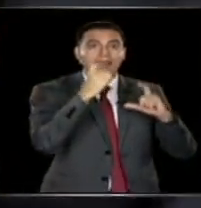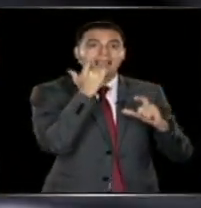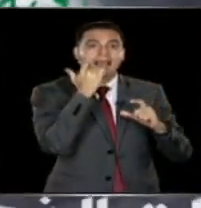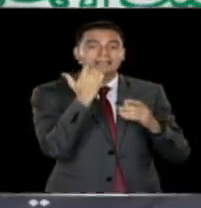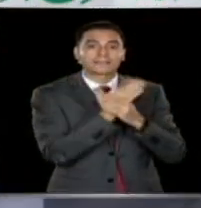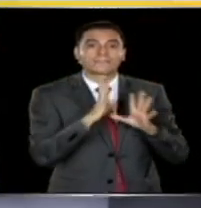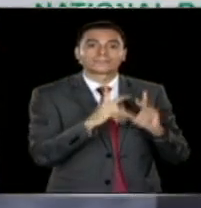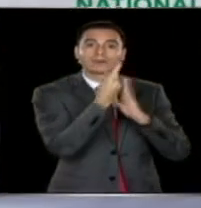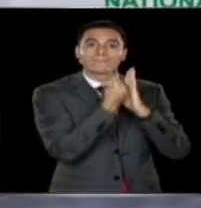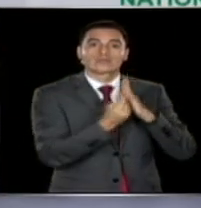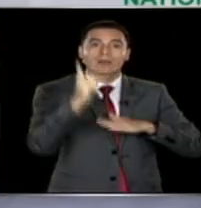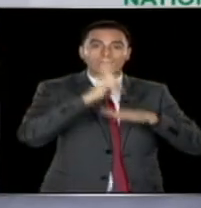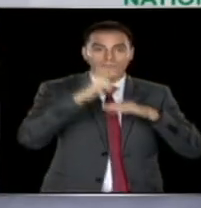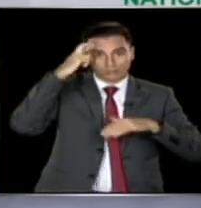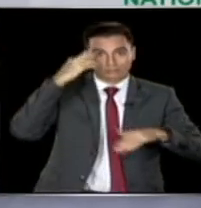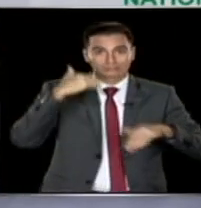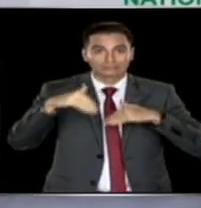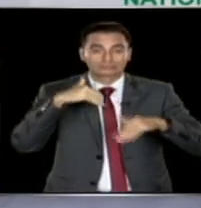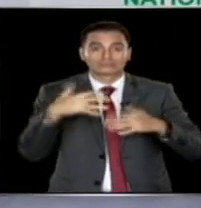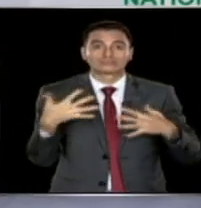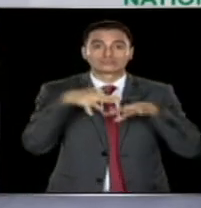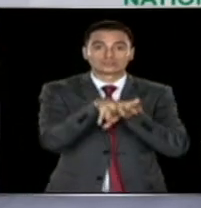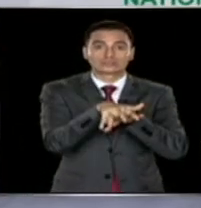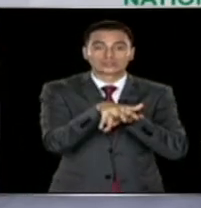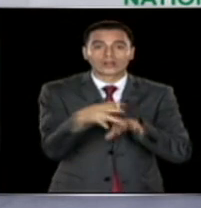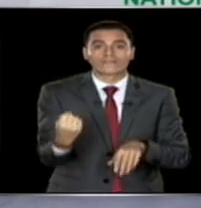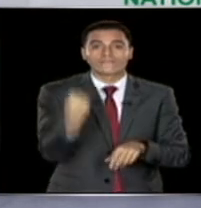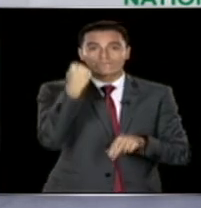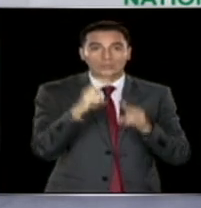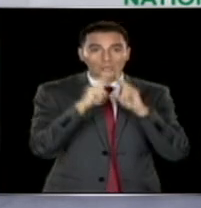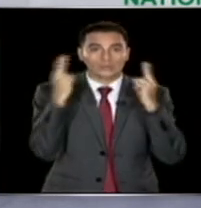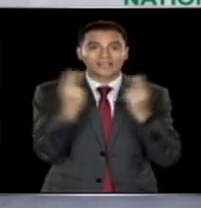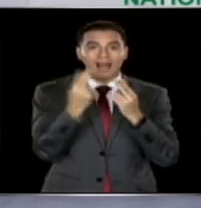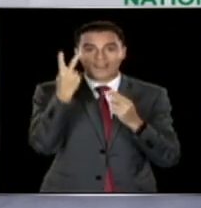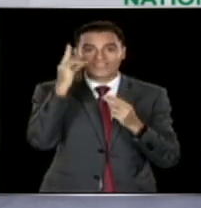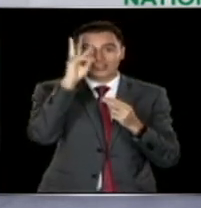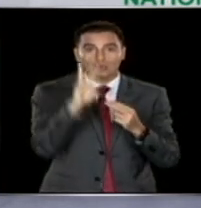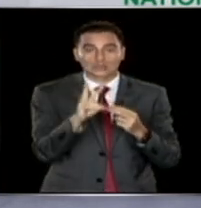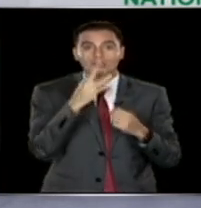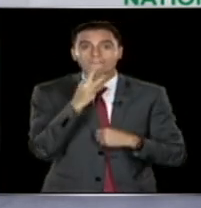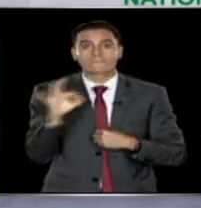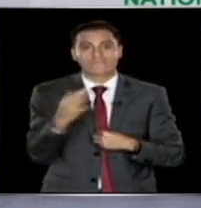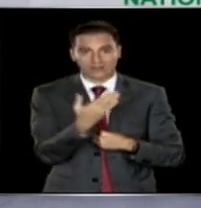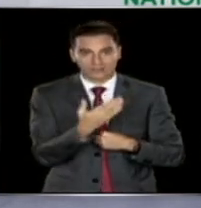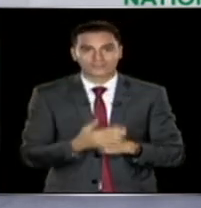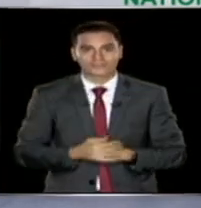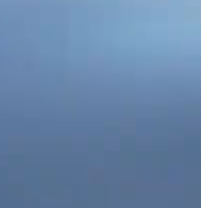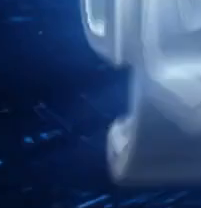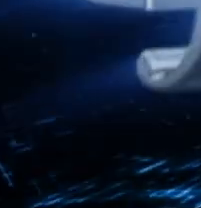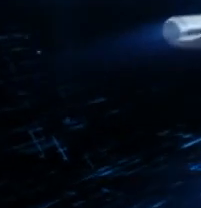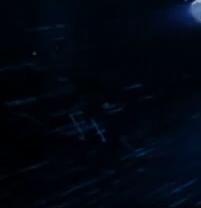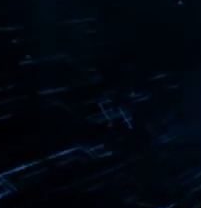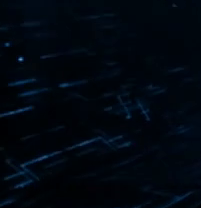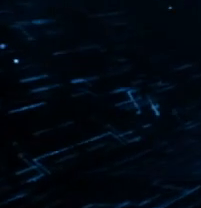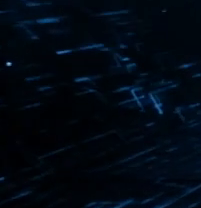الأهلي لإعداد المنتخبات الوطنية لاتحاد الإعاقات الذهنية المشاركة في بطولة العالم 2023 بفرنسا.